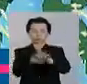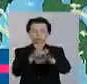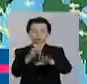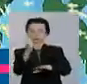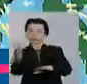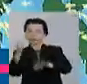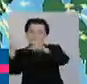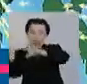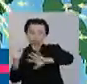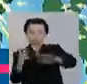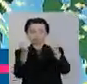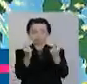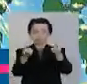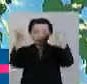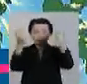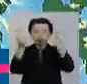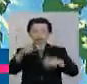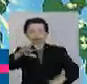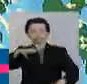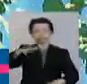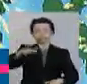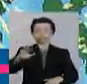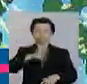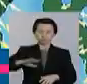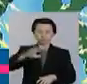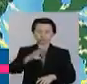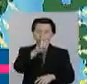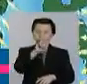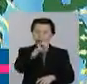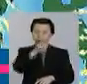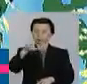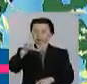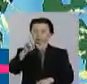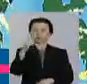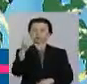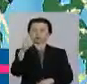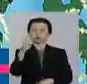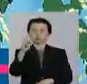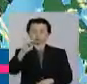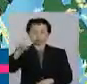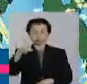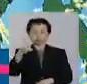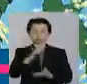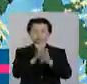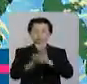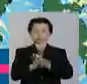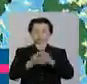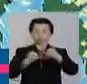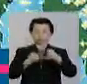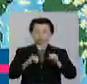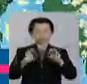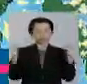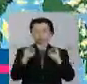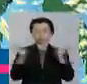timuran dengan kelajuan yang sederhana iaitu sekitar 20 hingga 30 km sejam. Sehubungan dengan itu, jabatan tidak